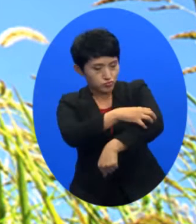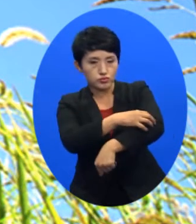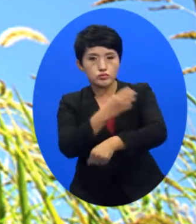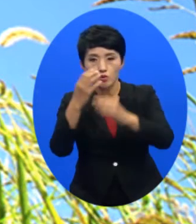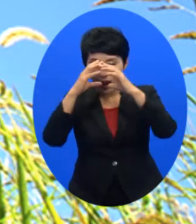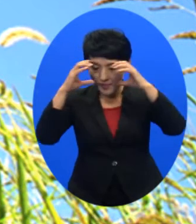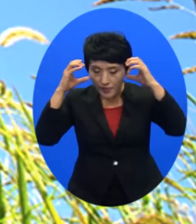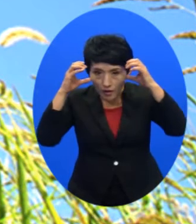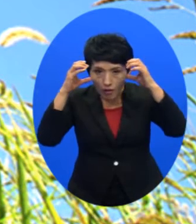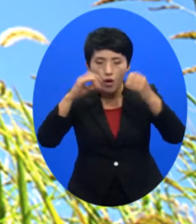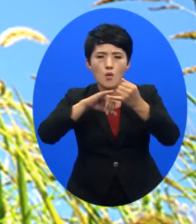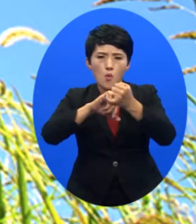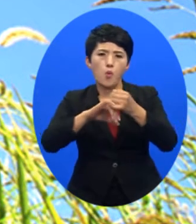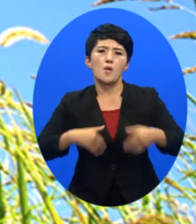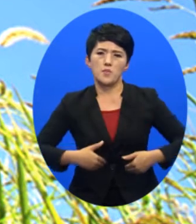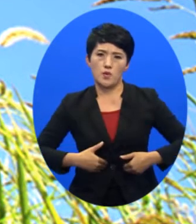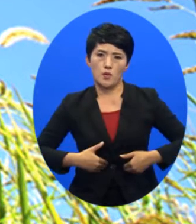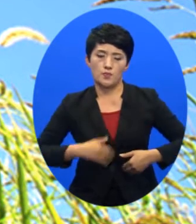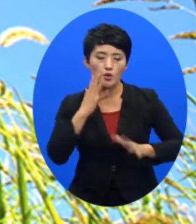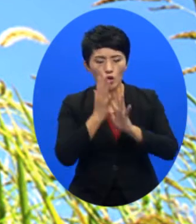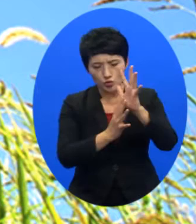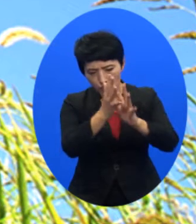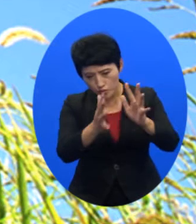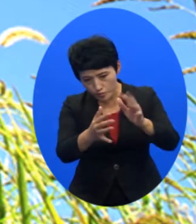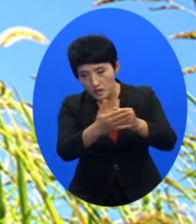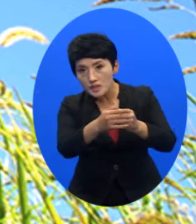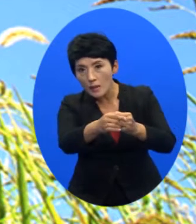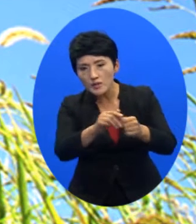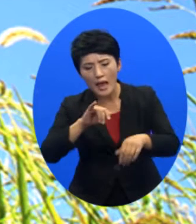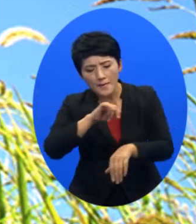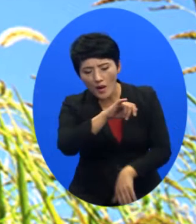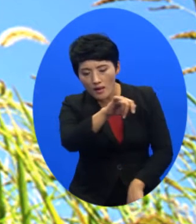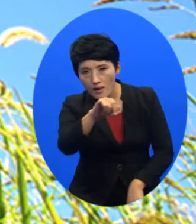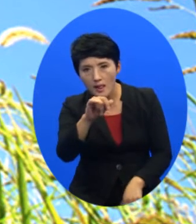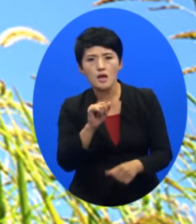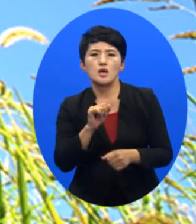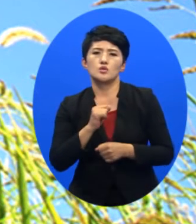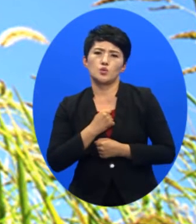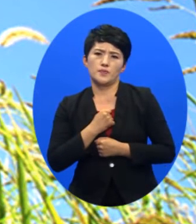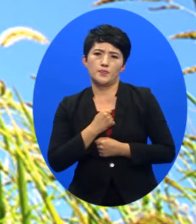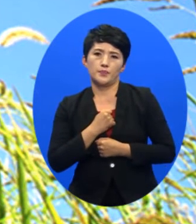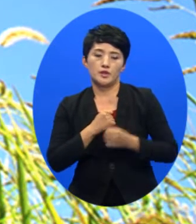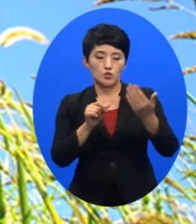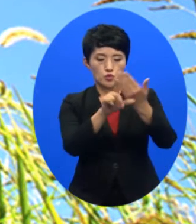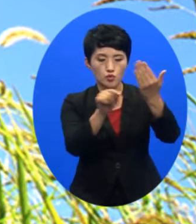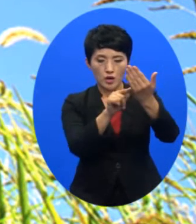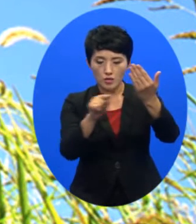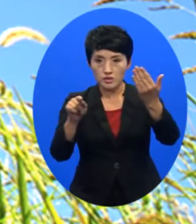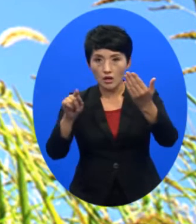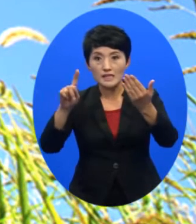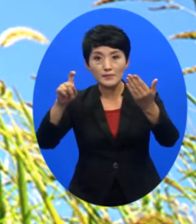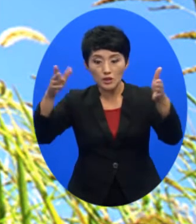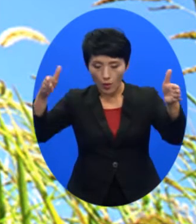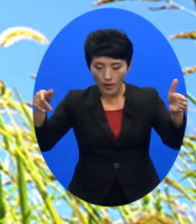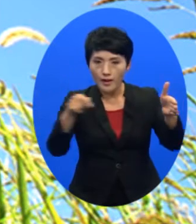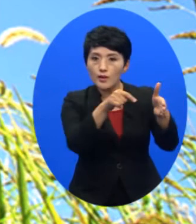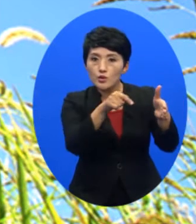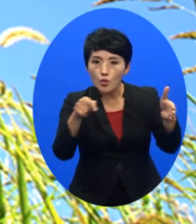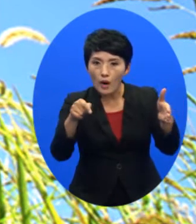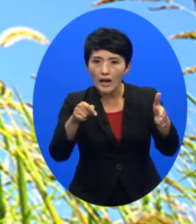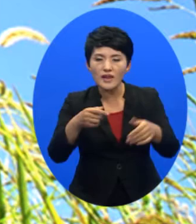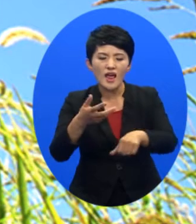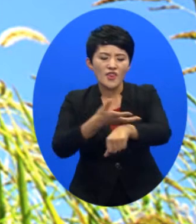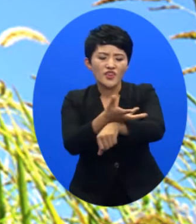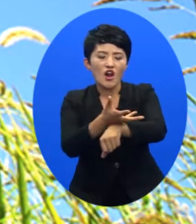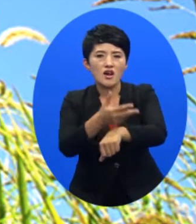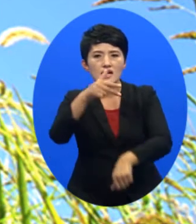숲풀에서 작업을 하는 만큼 각종 벌레를 조심하셔야 하는데요. 특히 9월에서 11월까지는 쯔쯔 가무시증의 원인인